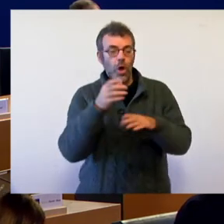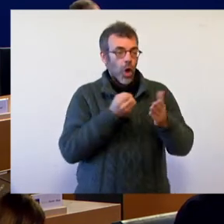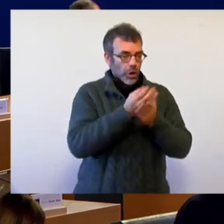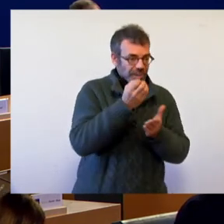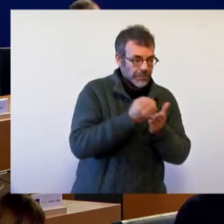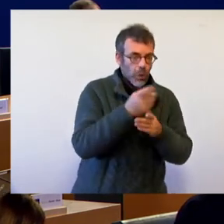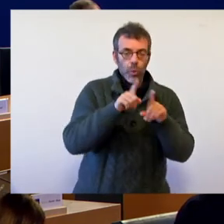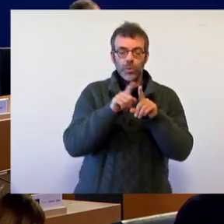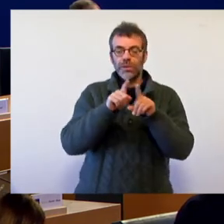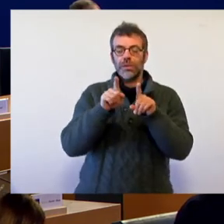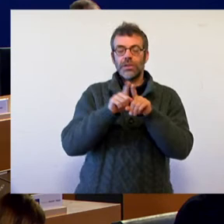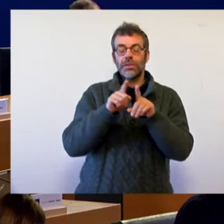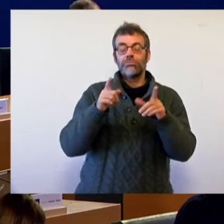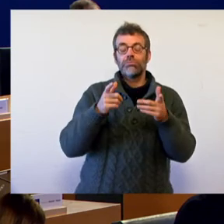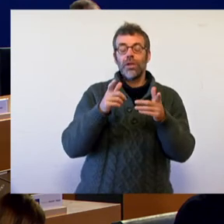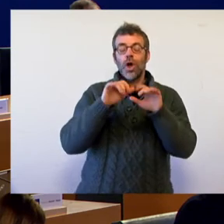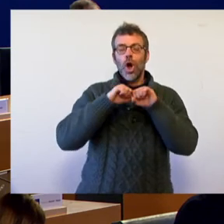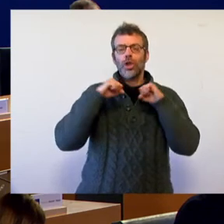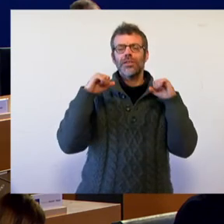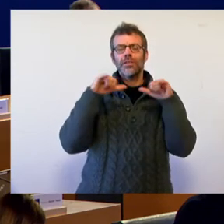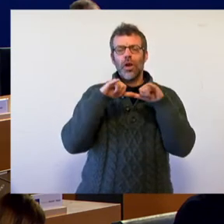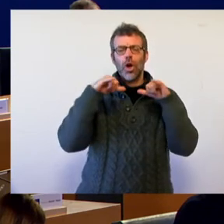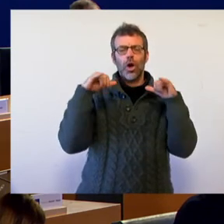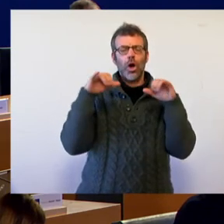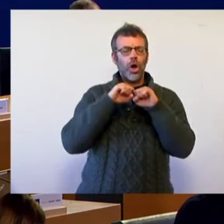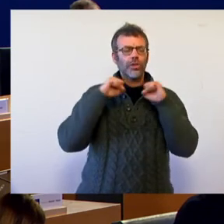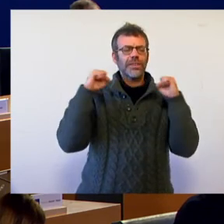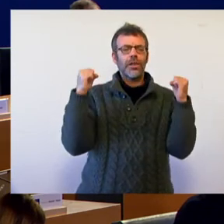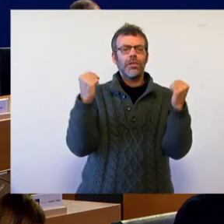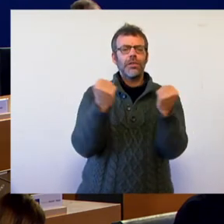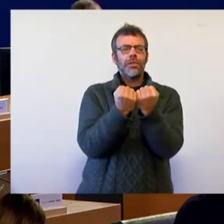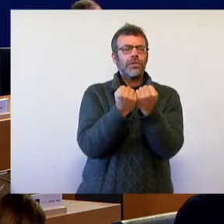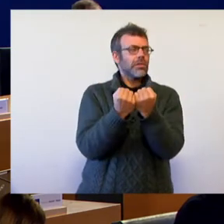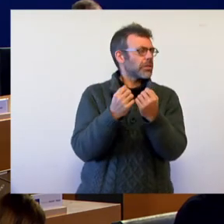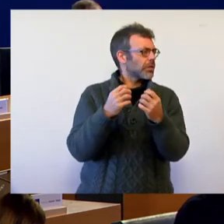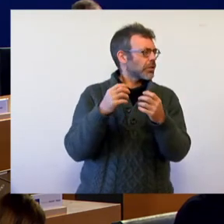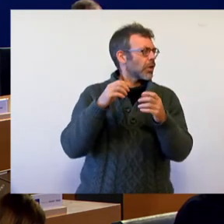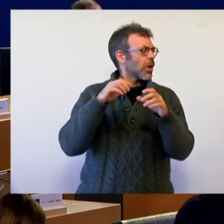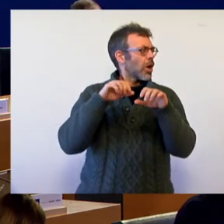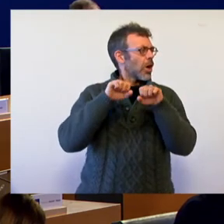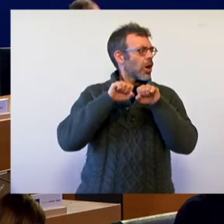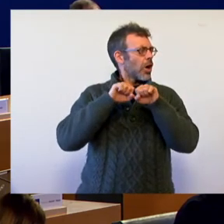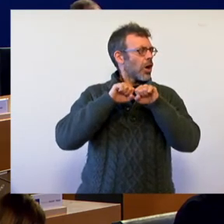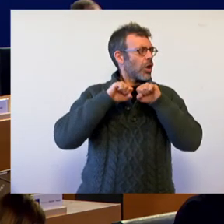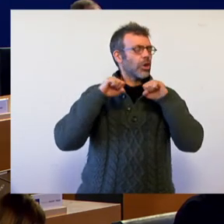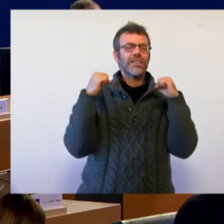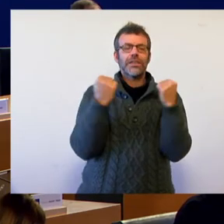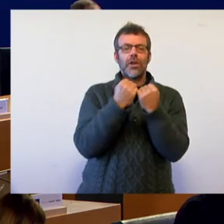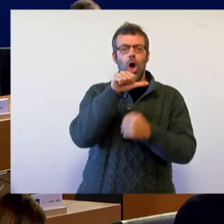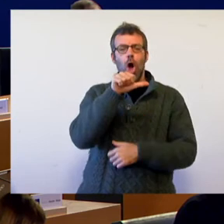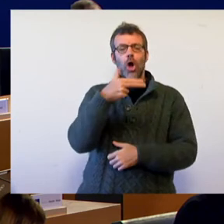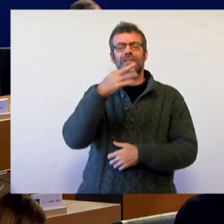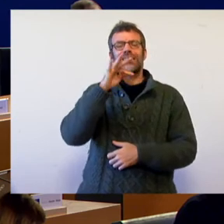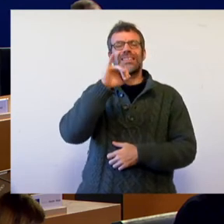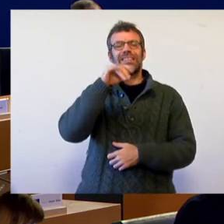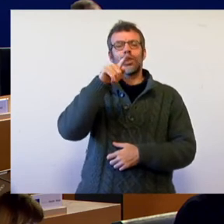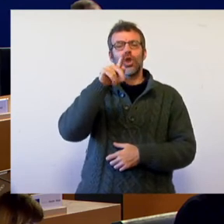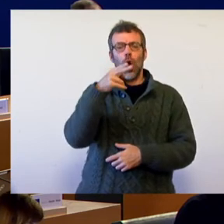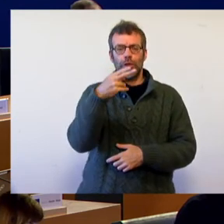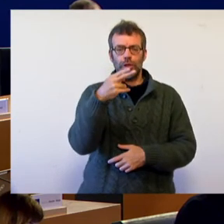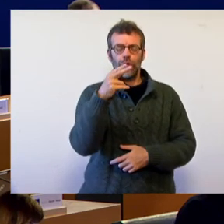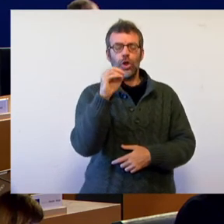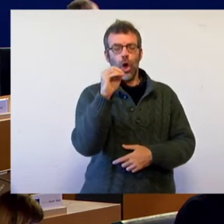associations, toujours en support au service de la ville pour orienter et renseigner le public. Ils servent en ce moment lors des hivernales, toujours sur une